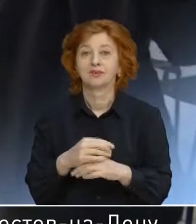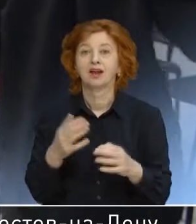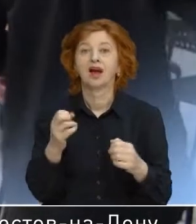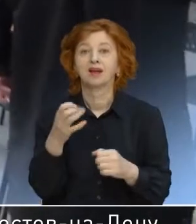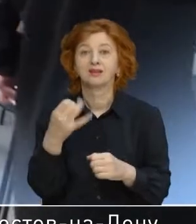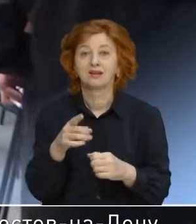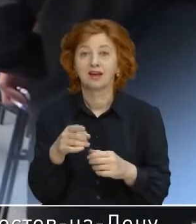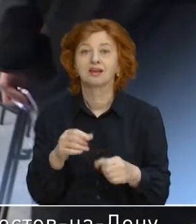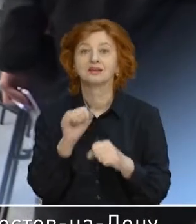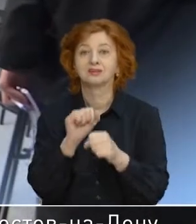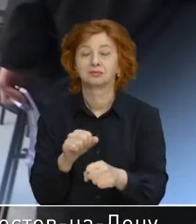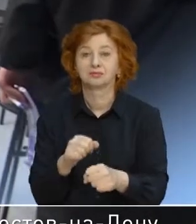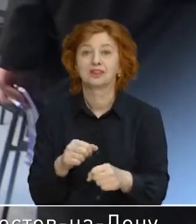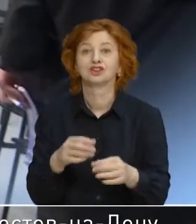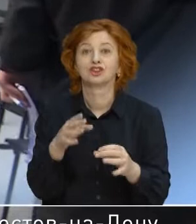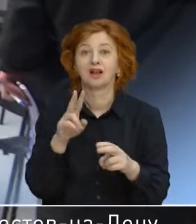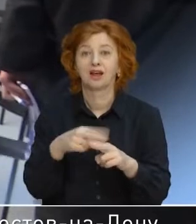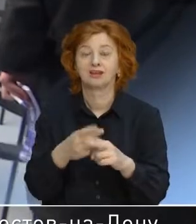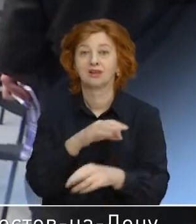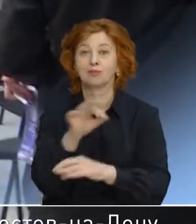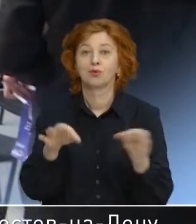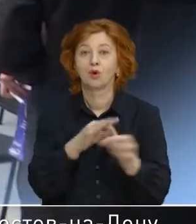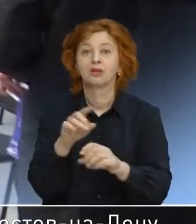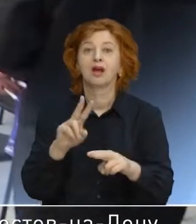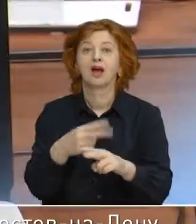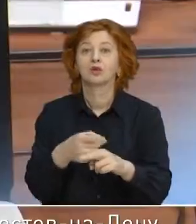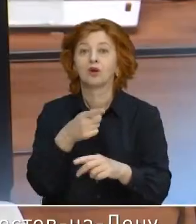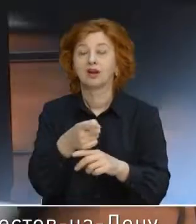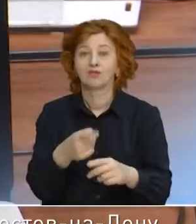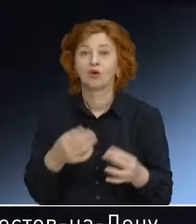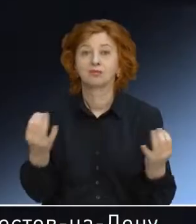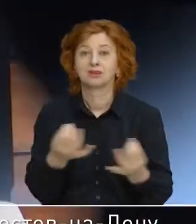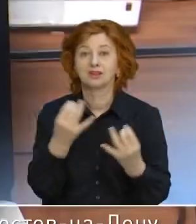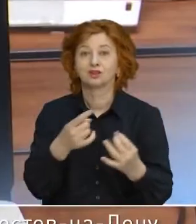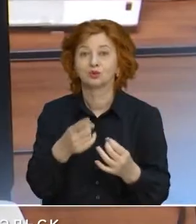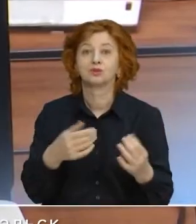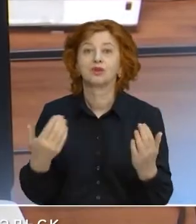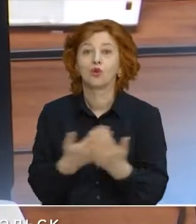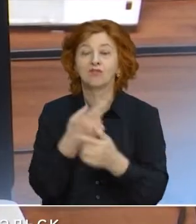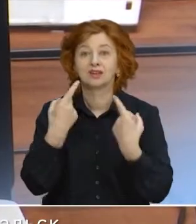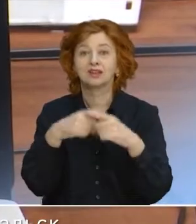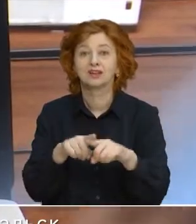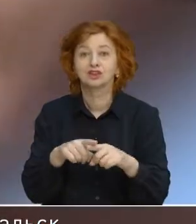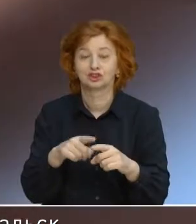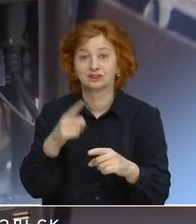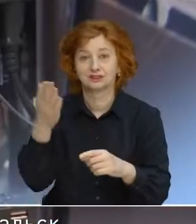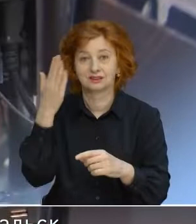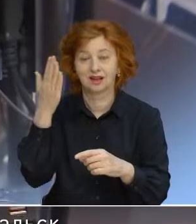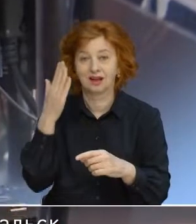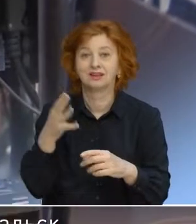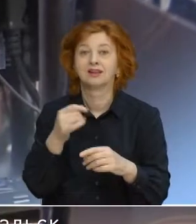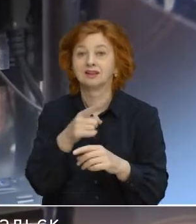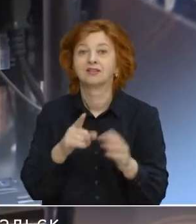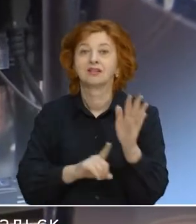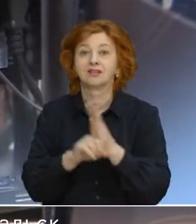«Агросад» – это проект, который позволит школьникам и молодежи развивать полезные компетенции и навыки в сфере технических наук и увлекательном